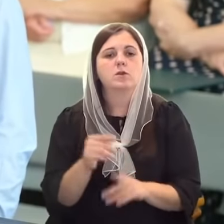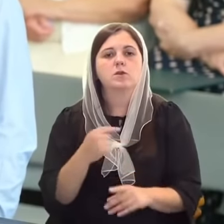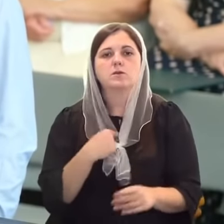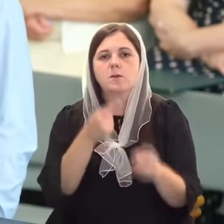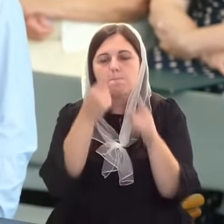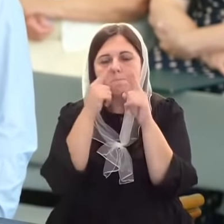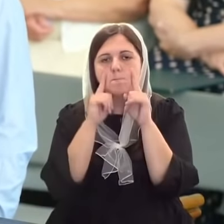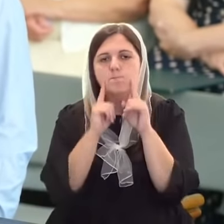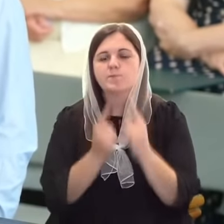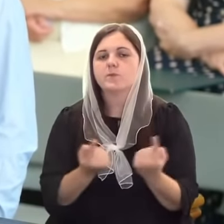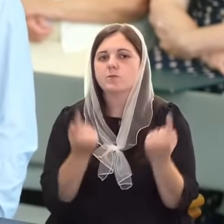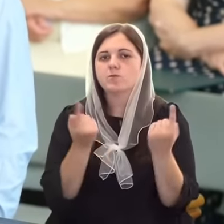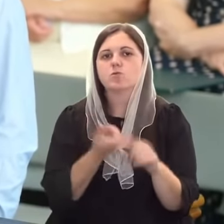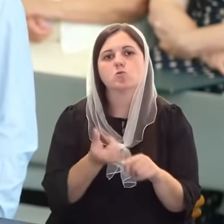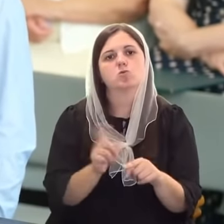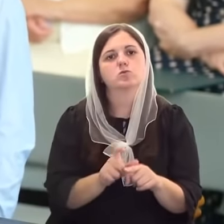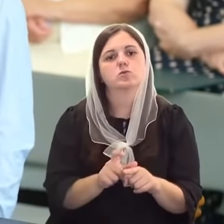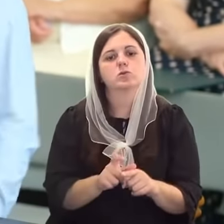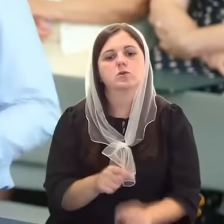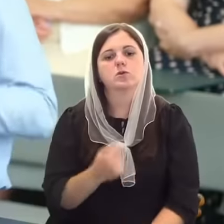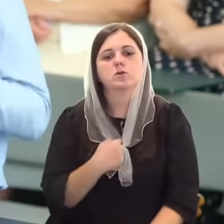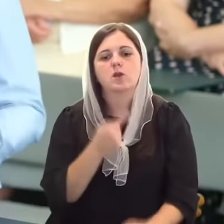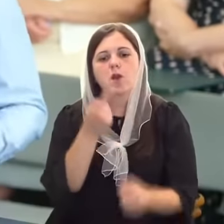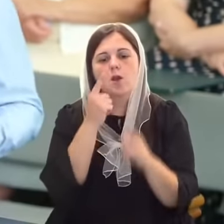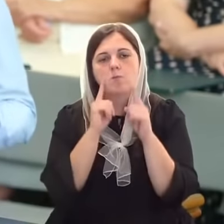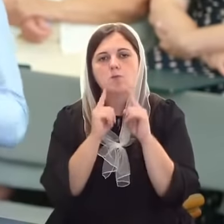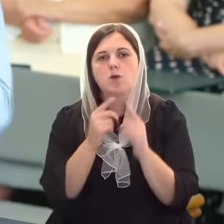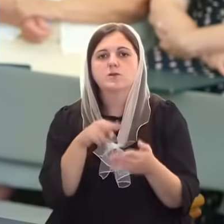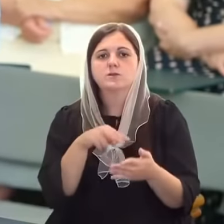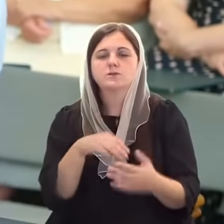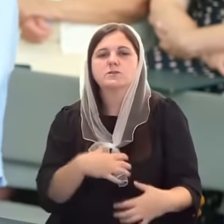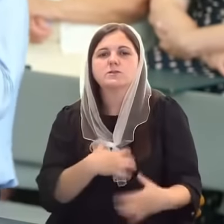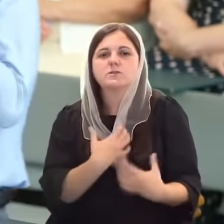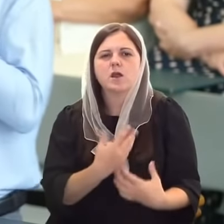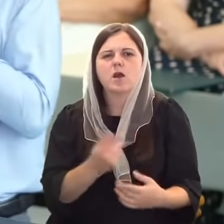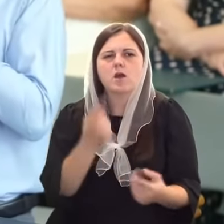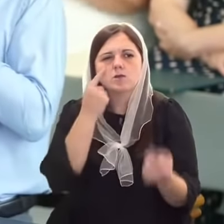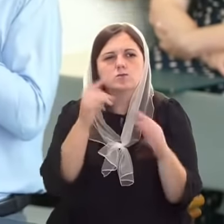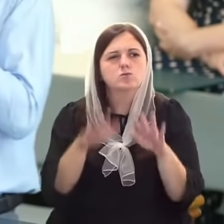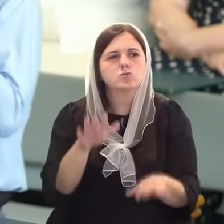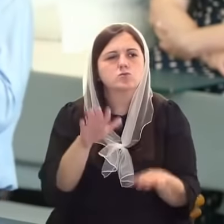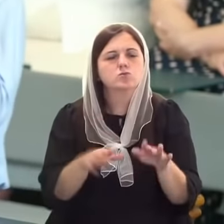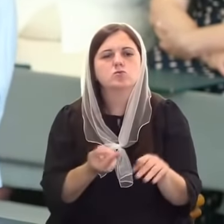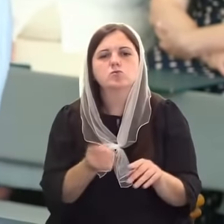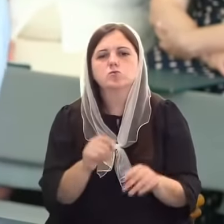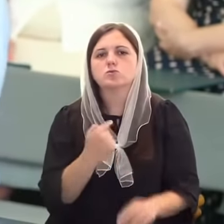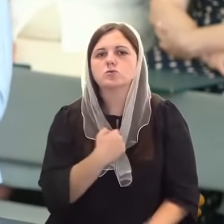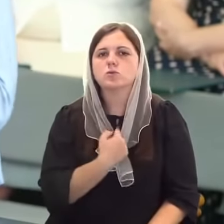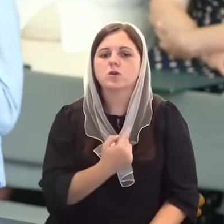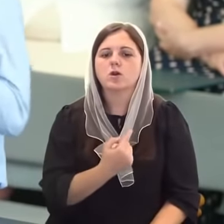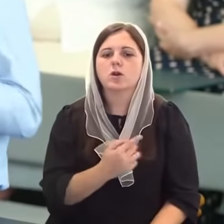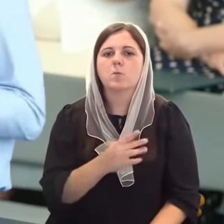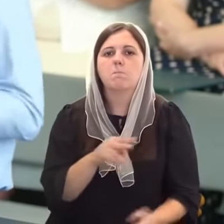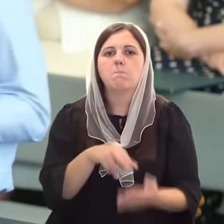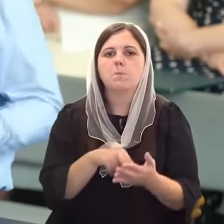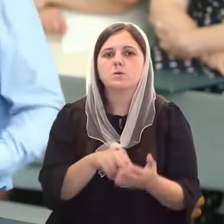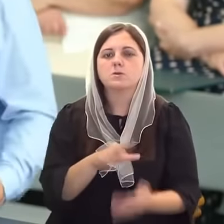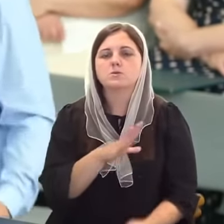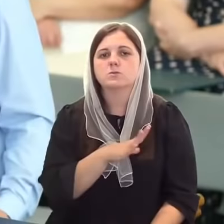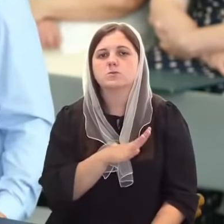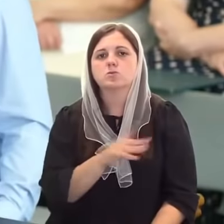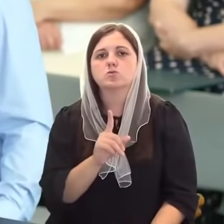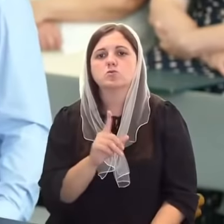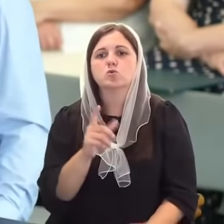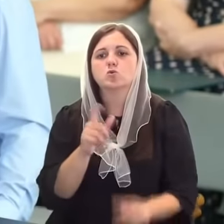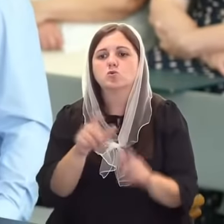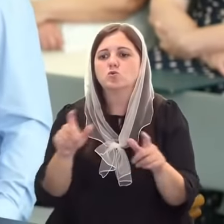большими слезами. Я рыдал из-за страха и сомнений, потому что я боялся, что люди не